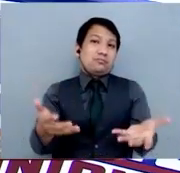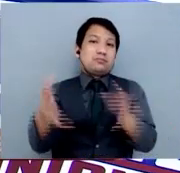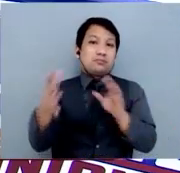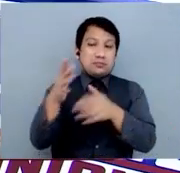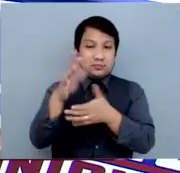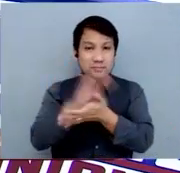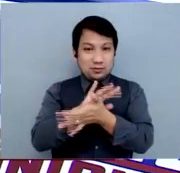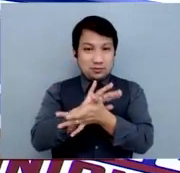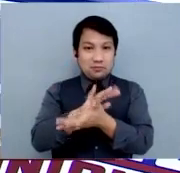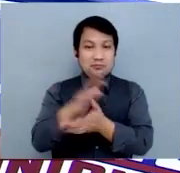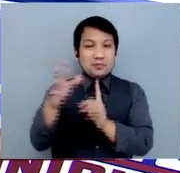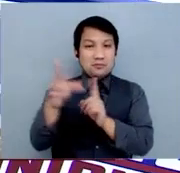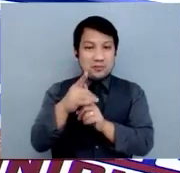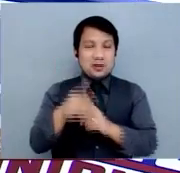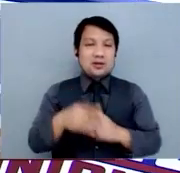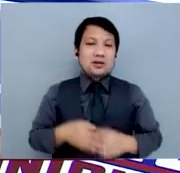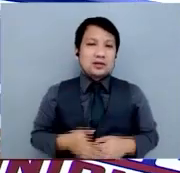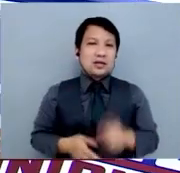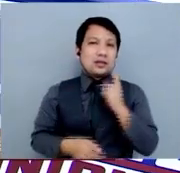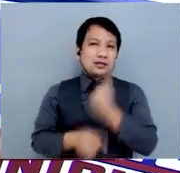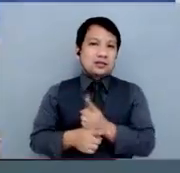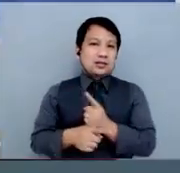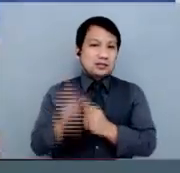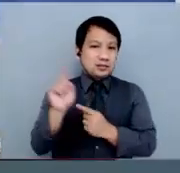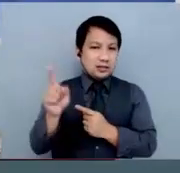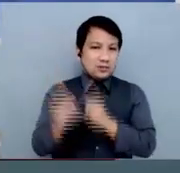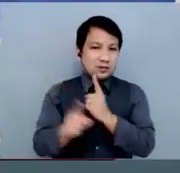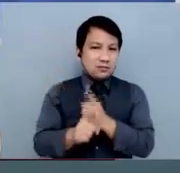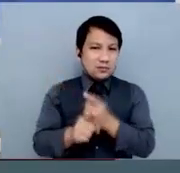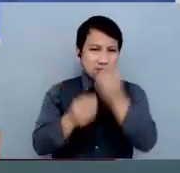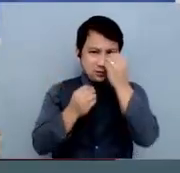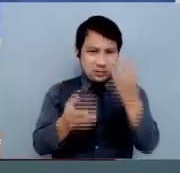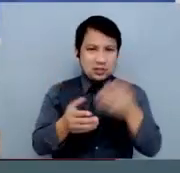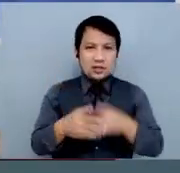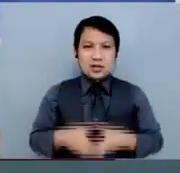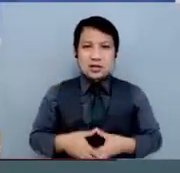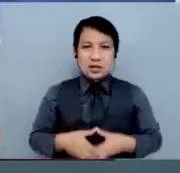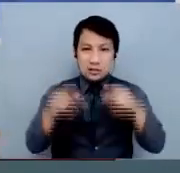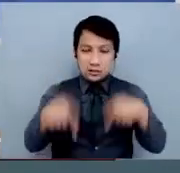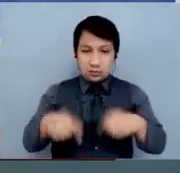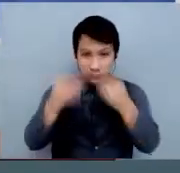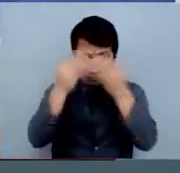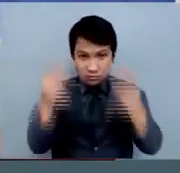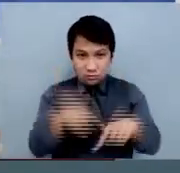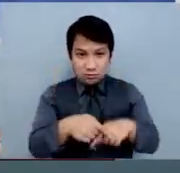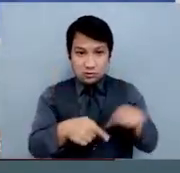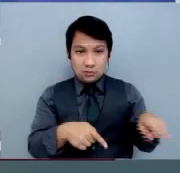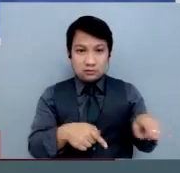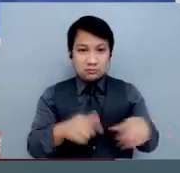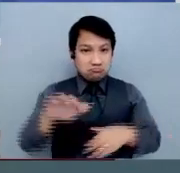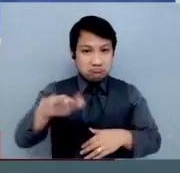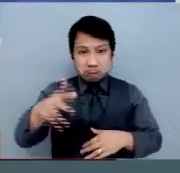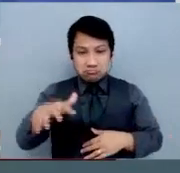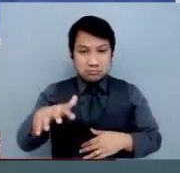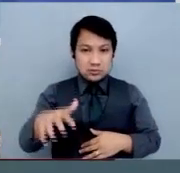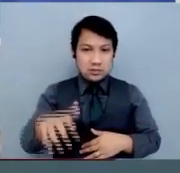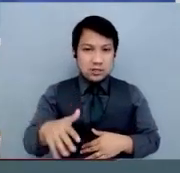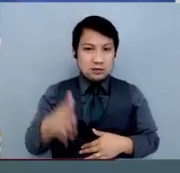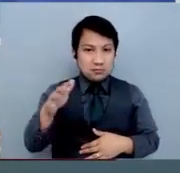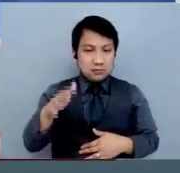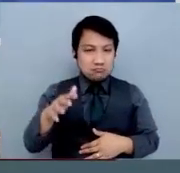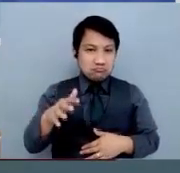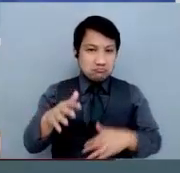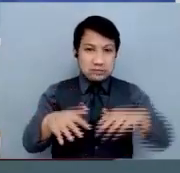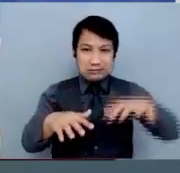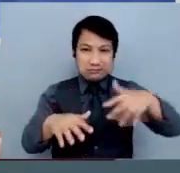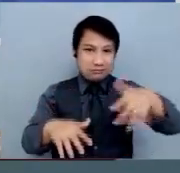COVID. Yes, correct. No? And in fact, ang palagi nating sinasabi nito na if you only have a very mild symptoms, alam naman natin na